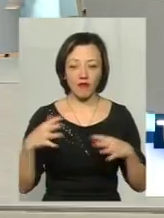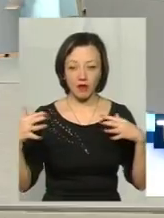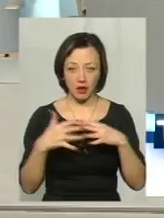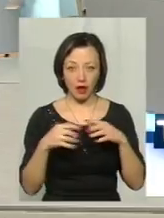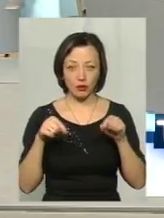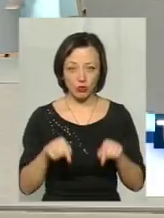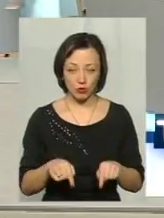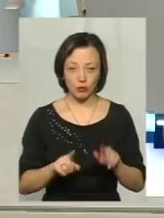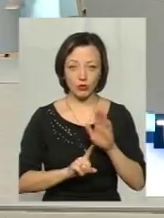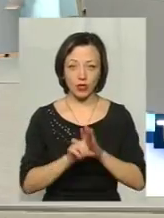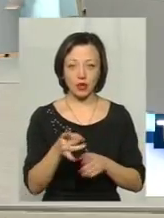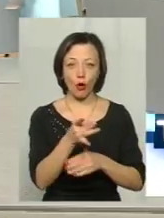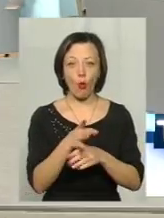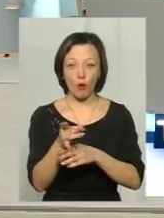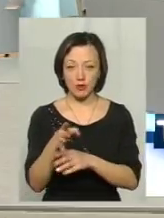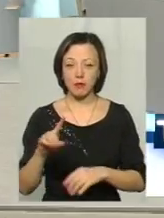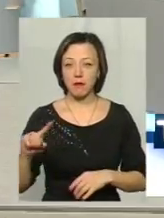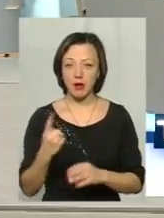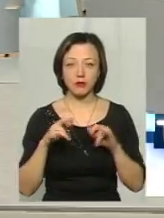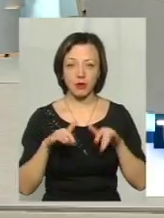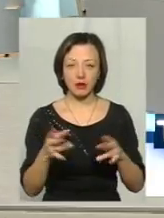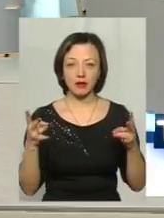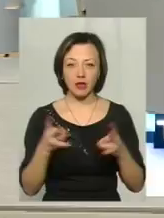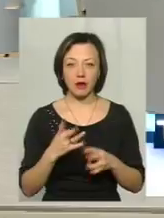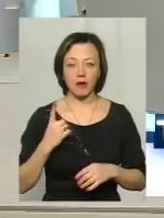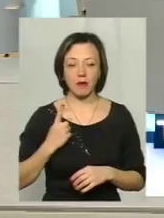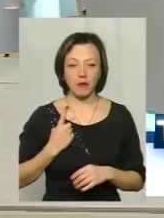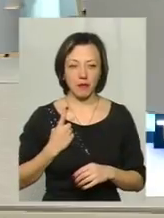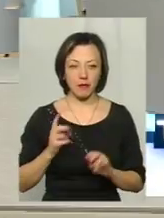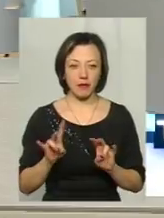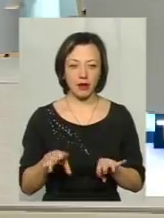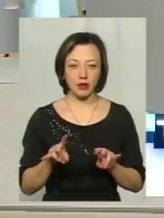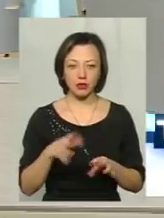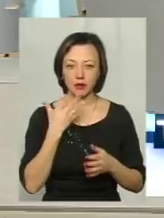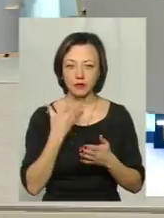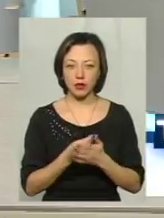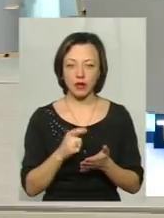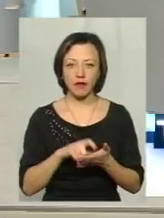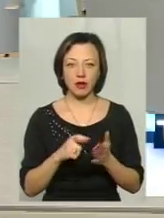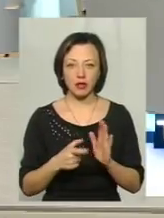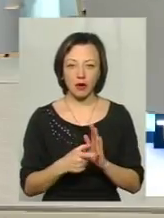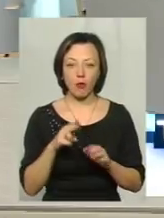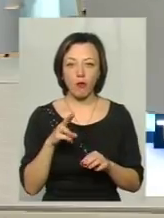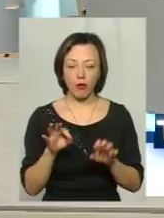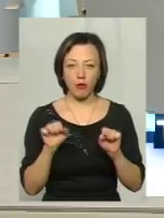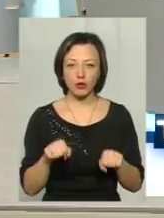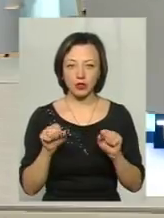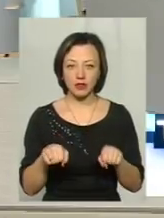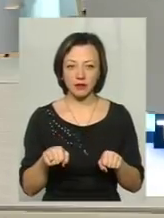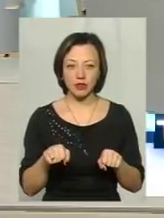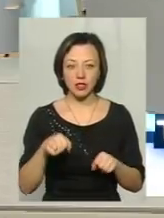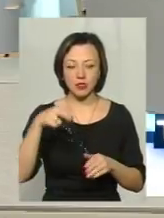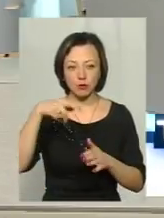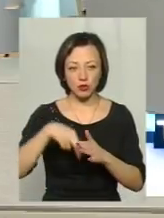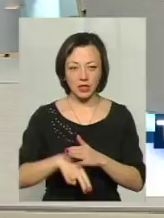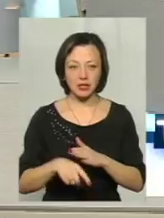і почнеться обстріл, першим ділом треба перечекати в своїй квартирі, по можливості спуститися в